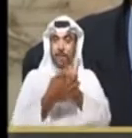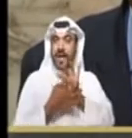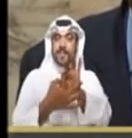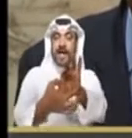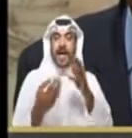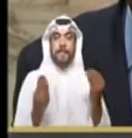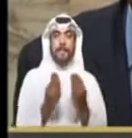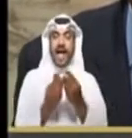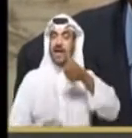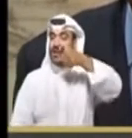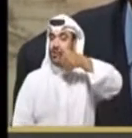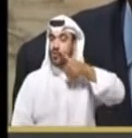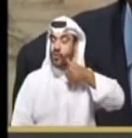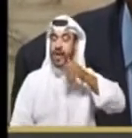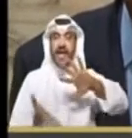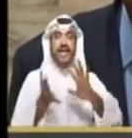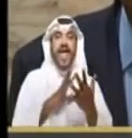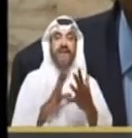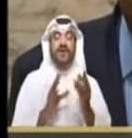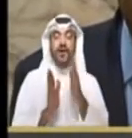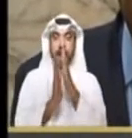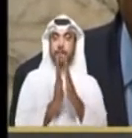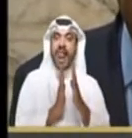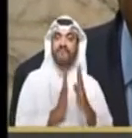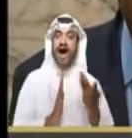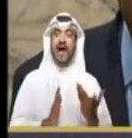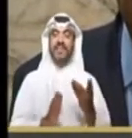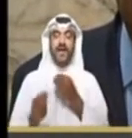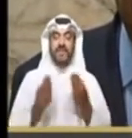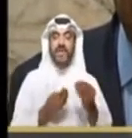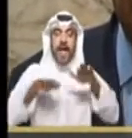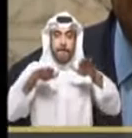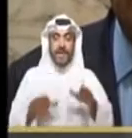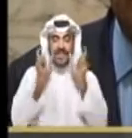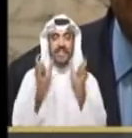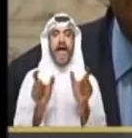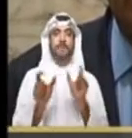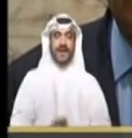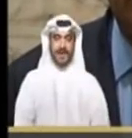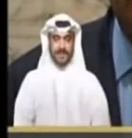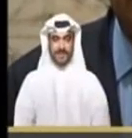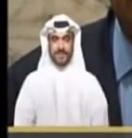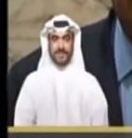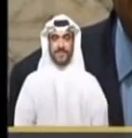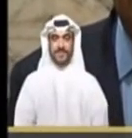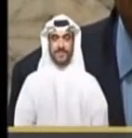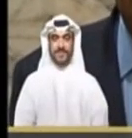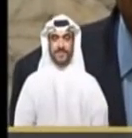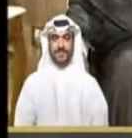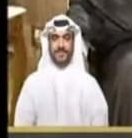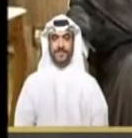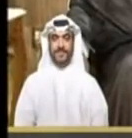في السودان حول القضايا المعروضة على مجلس الأمن.